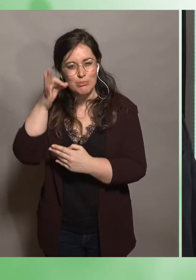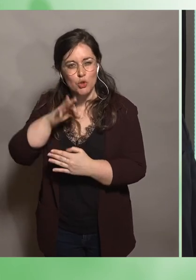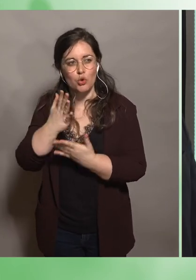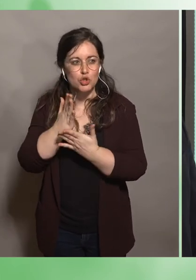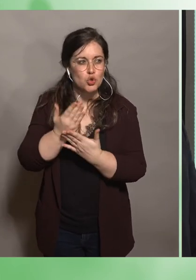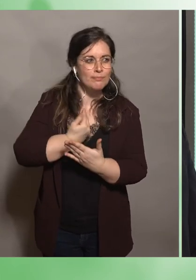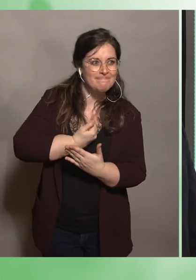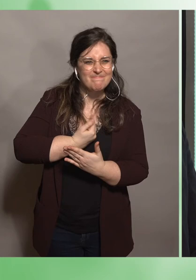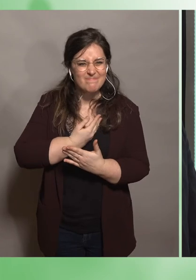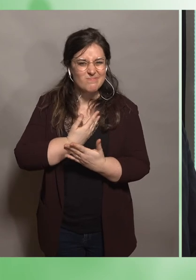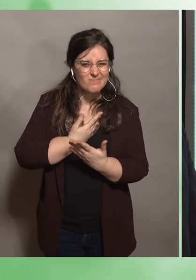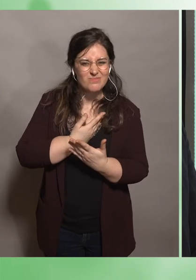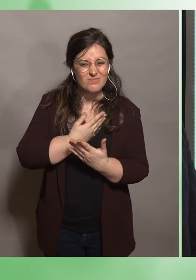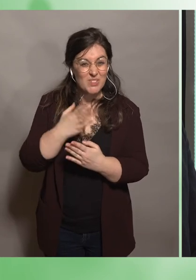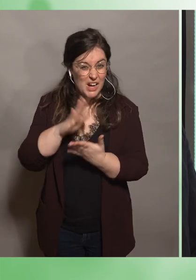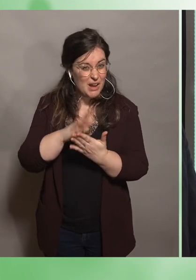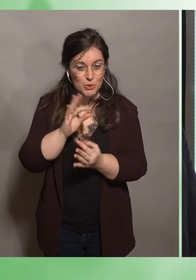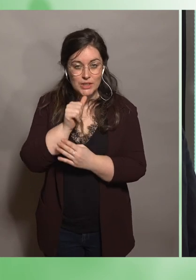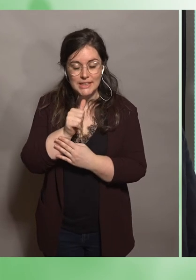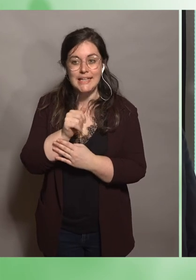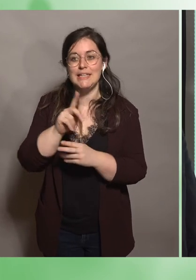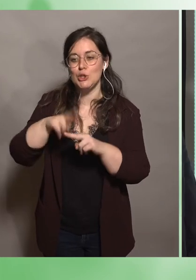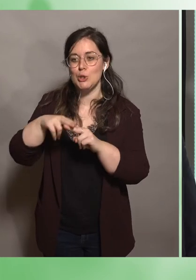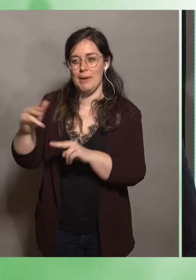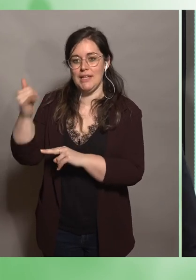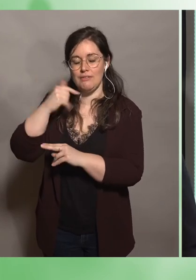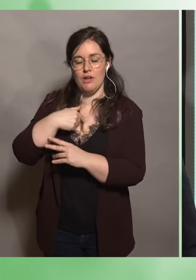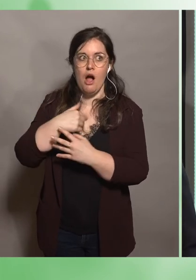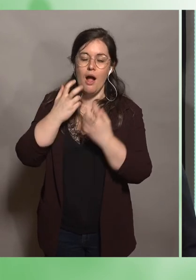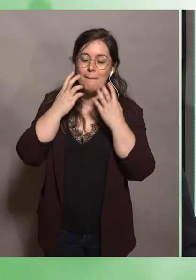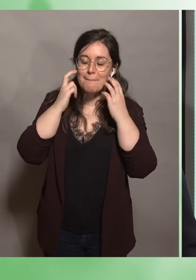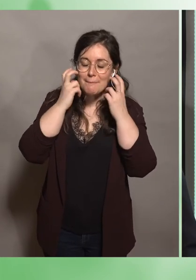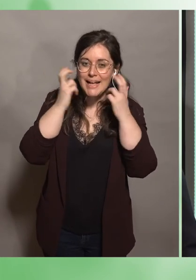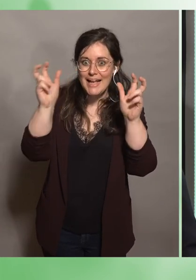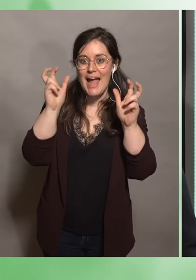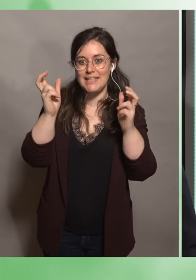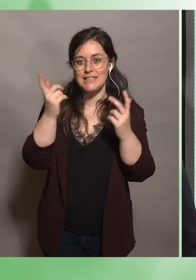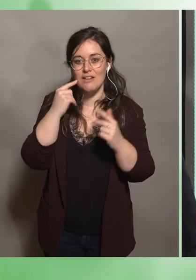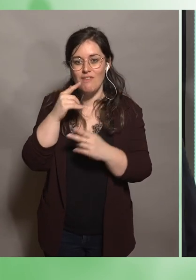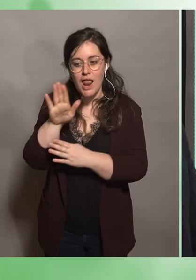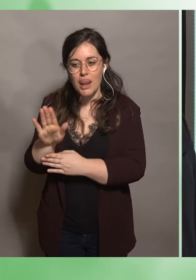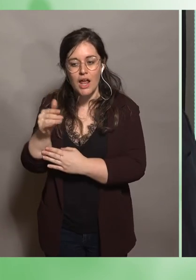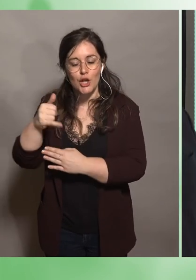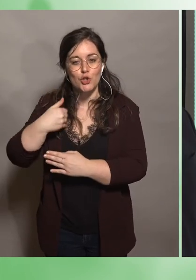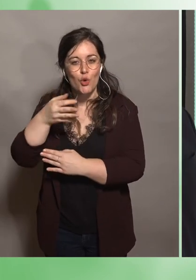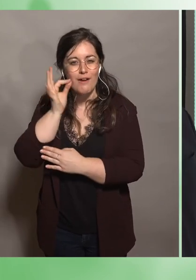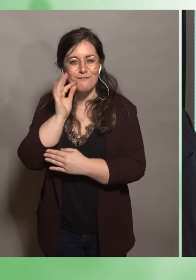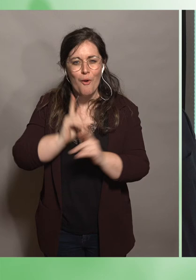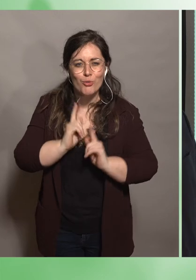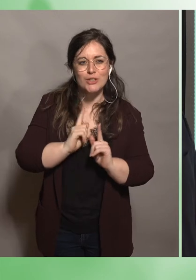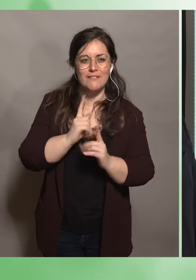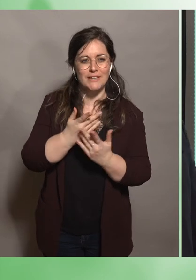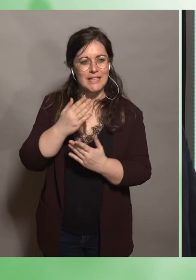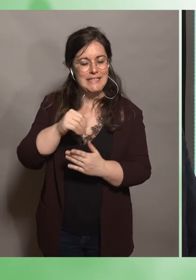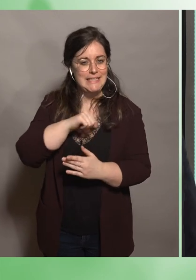unsicher. Und er hat mich nachher angerufen und hat gesagt, er ist so begeistert, weil die junge Dame ist super motiviert und sie freut sich total und sie hat das